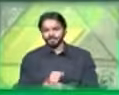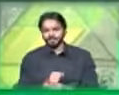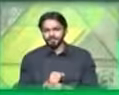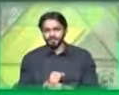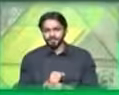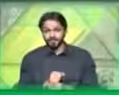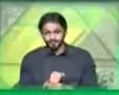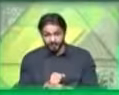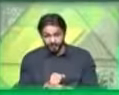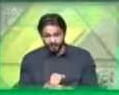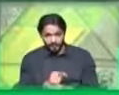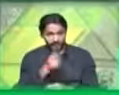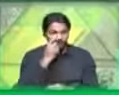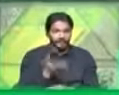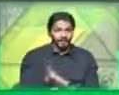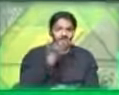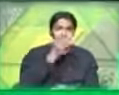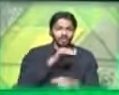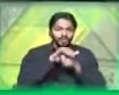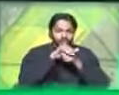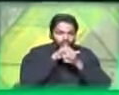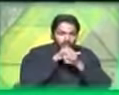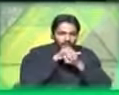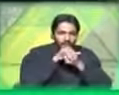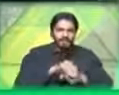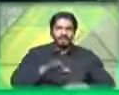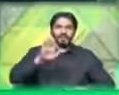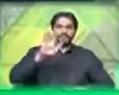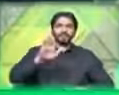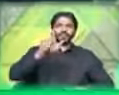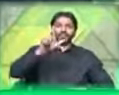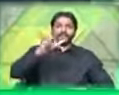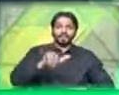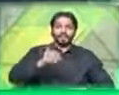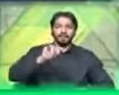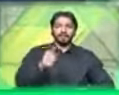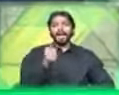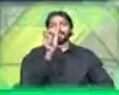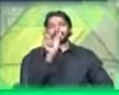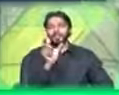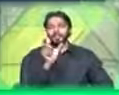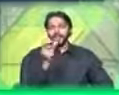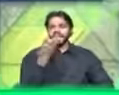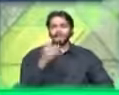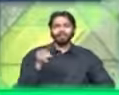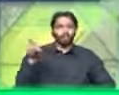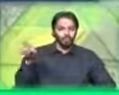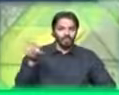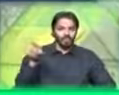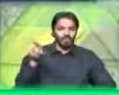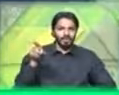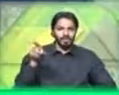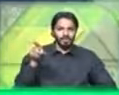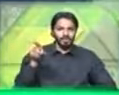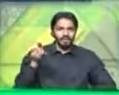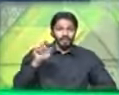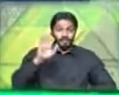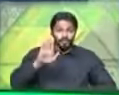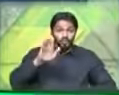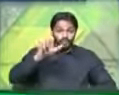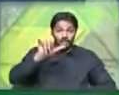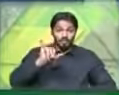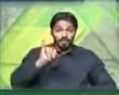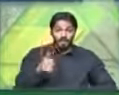الله؟ قال لأبيه، لأبيه كان حاضرا مجلس القضاء، هو كان يجلسه في مجلس قضائه. سبحان الله، جميل.